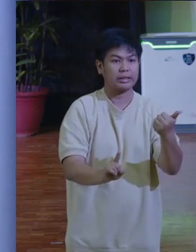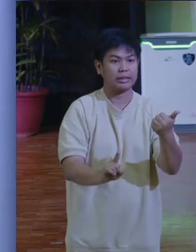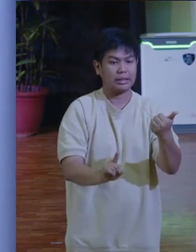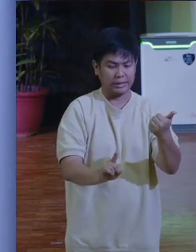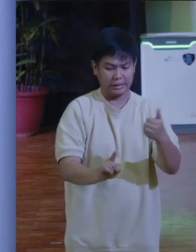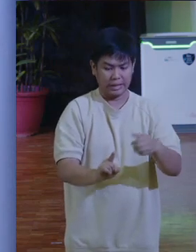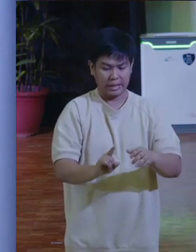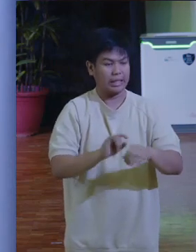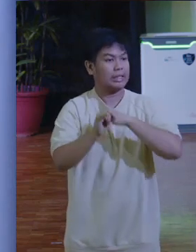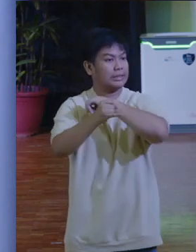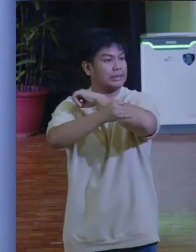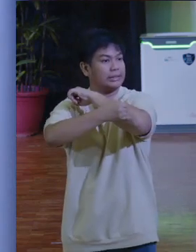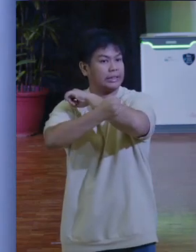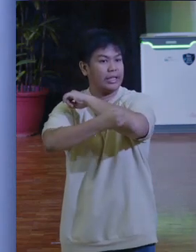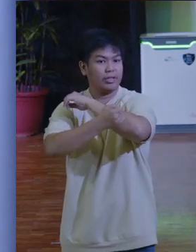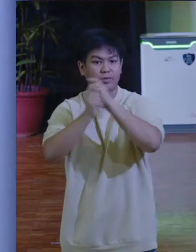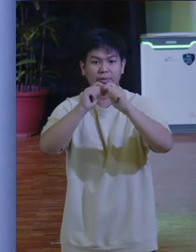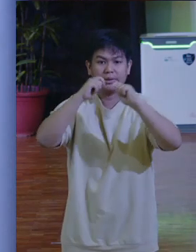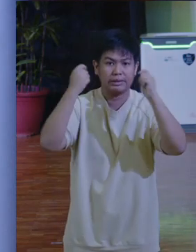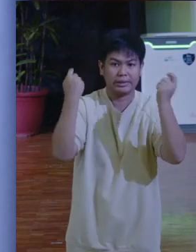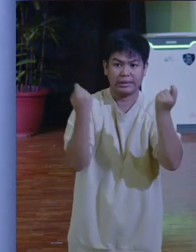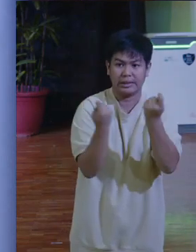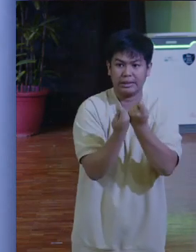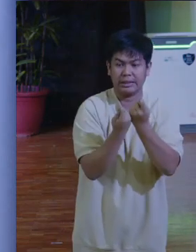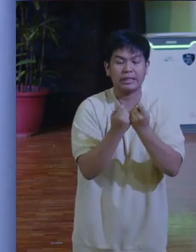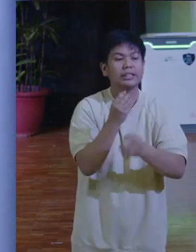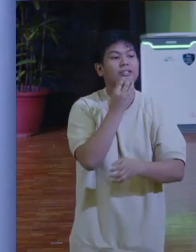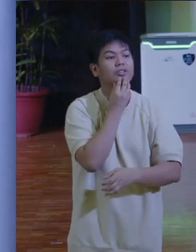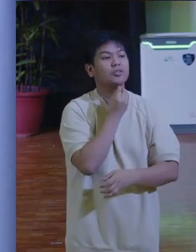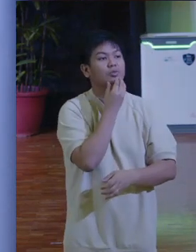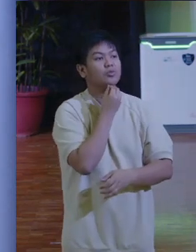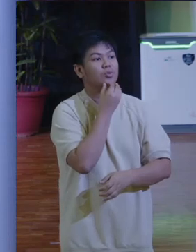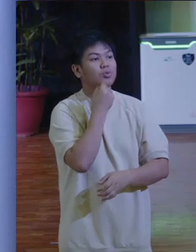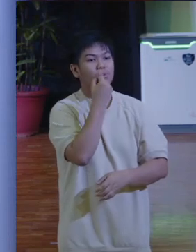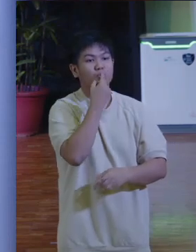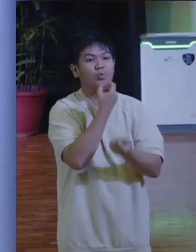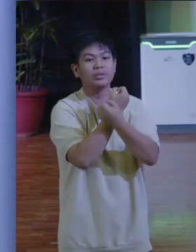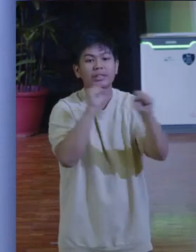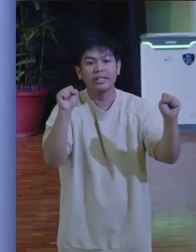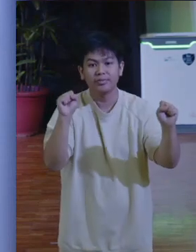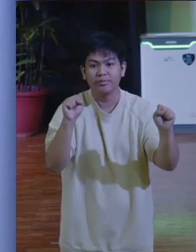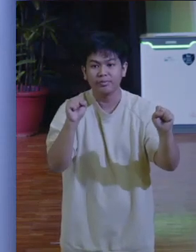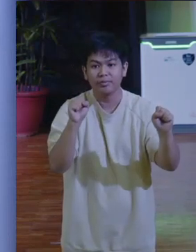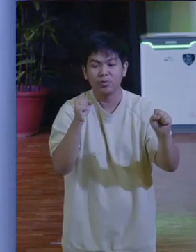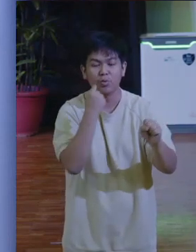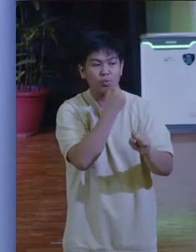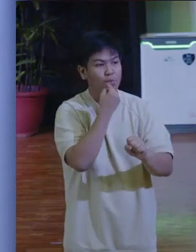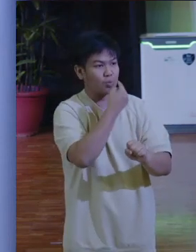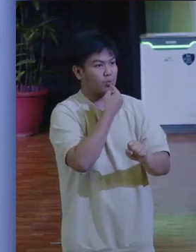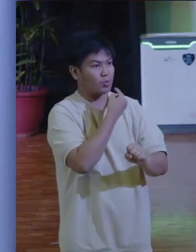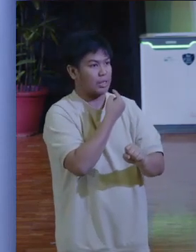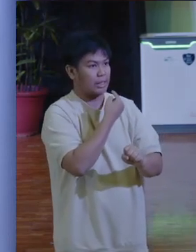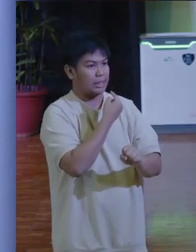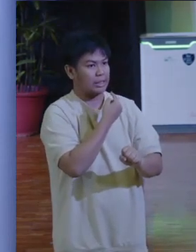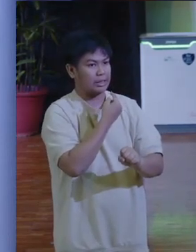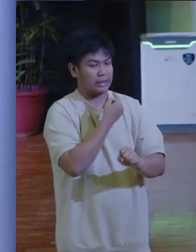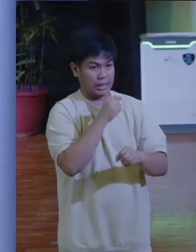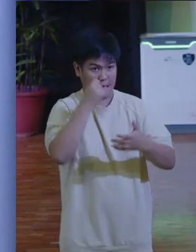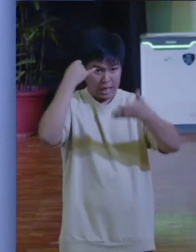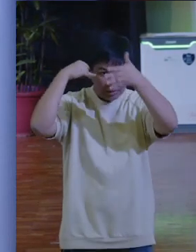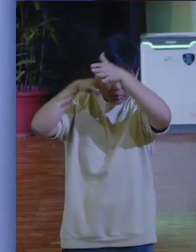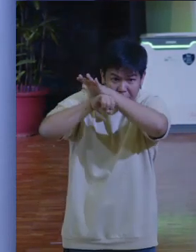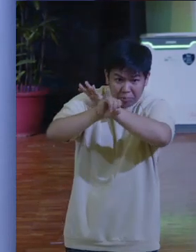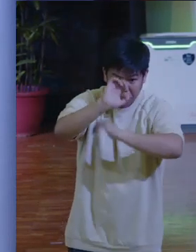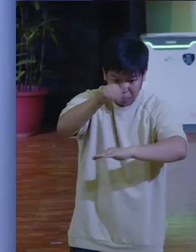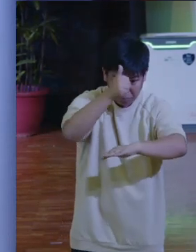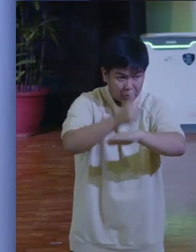of Jacob and to bring back the preserved of Israel. Sino ba ang magliligtas sa Jacob? Sino ba ang magtataguyod